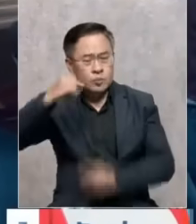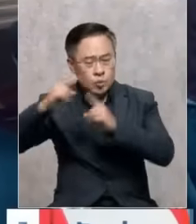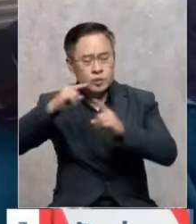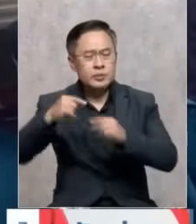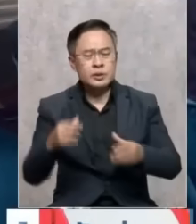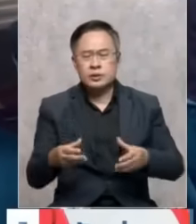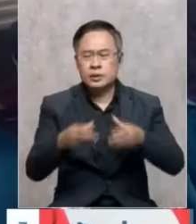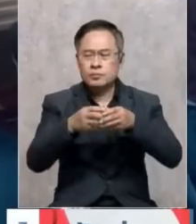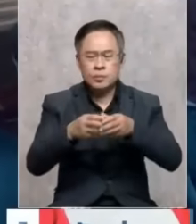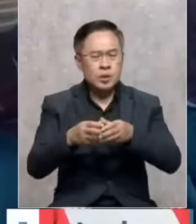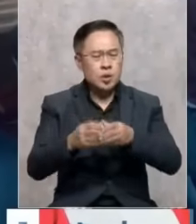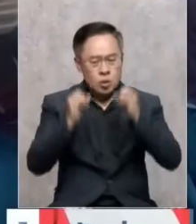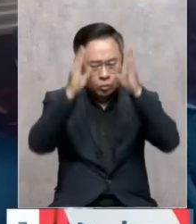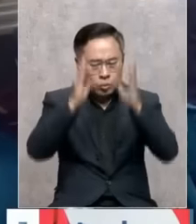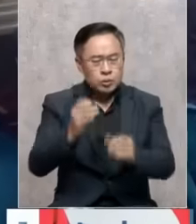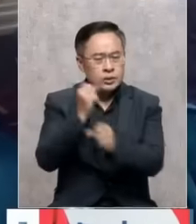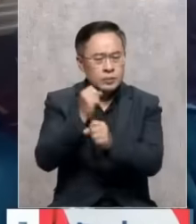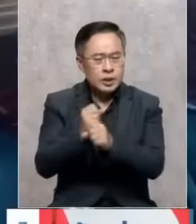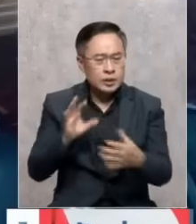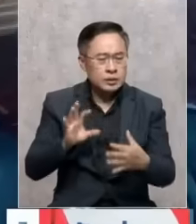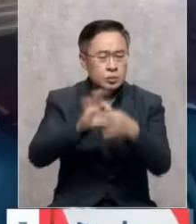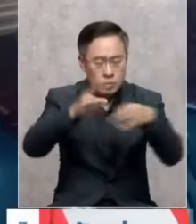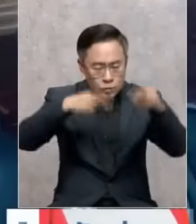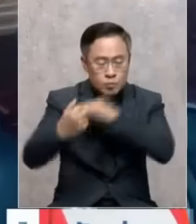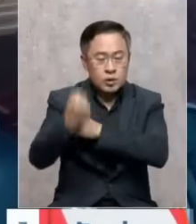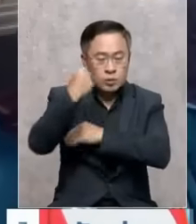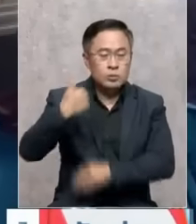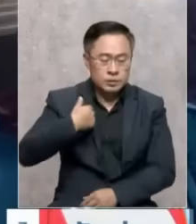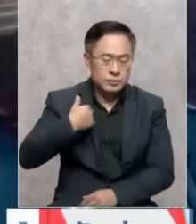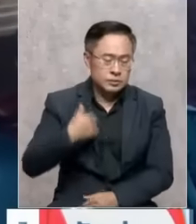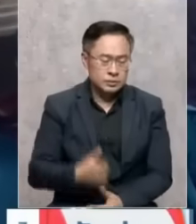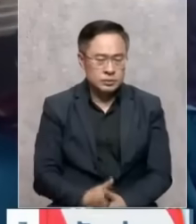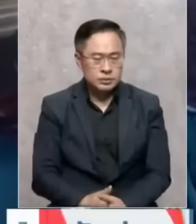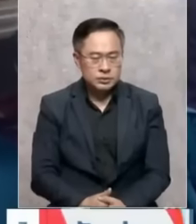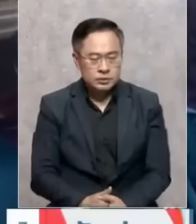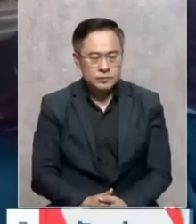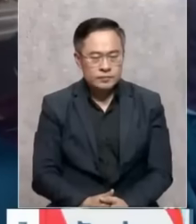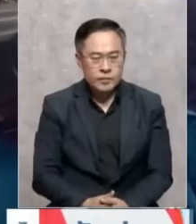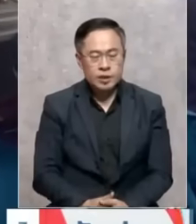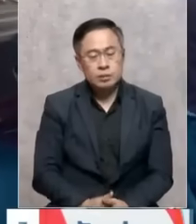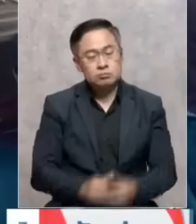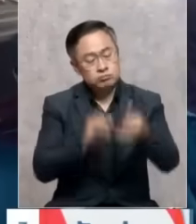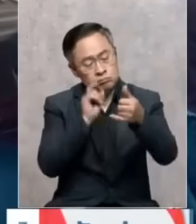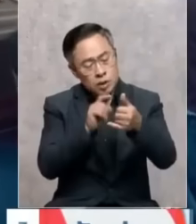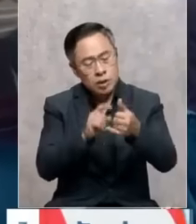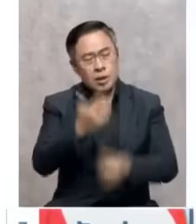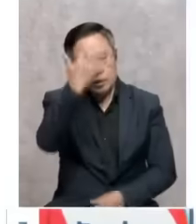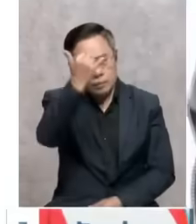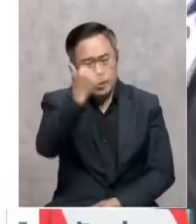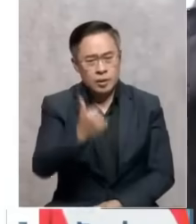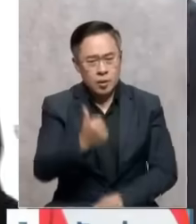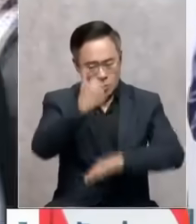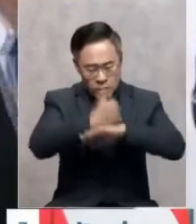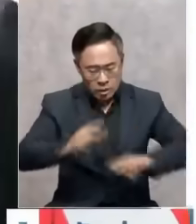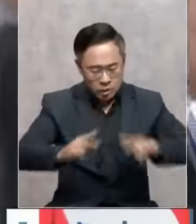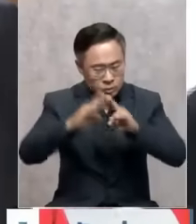องรับมืออะไรบ้างจากในประเทศจากต่างประเทศเนี่ยนะครับทีนี้ไปถามว่าทำไมคุณสุทินต้องไปเจอกับพลอ